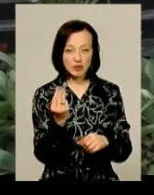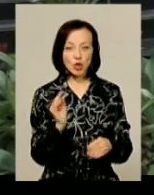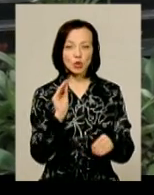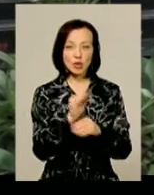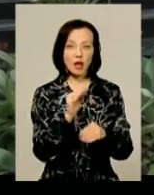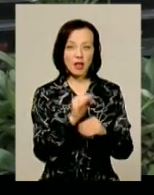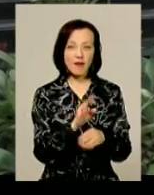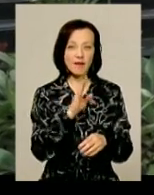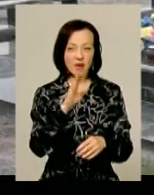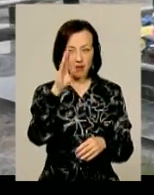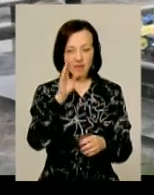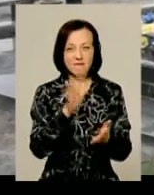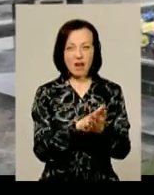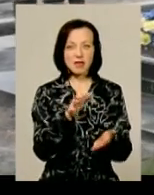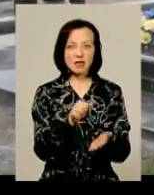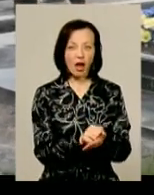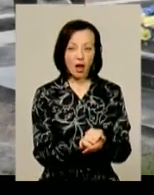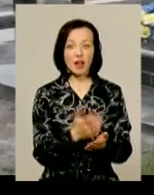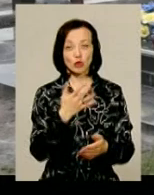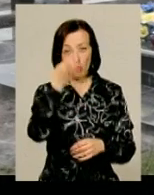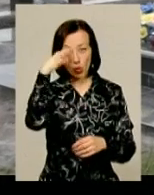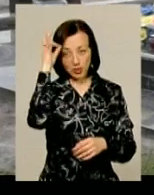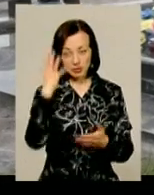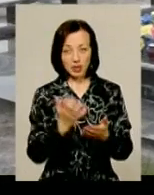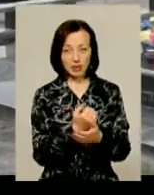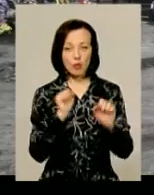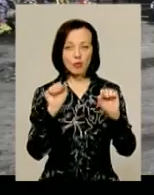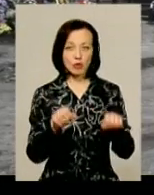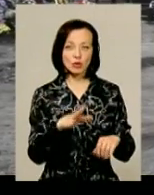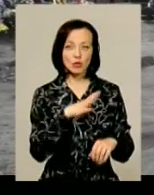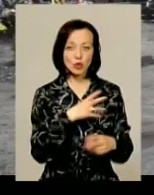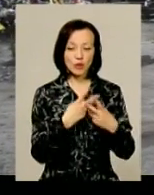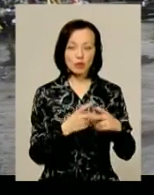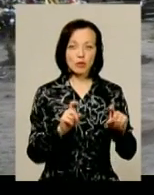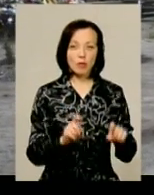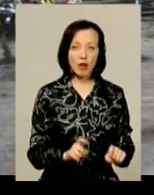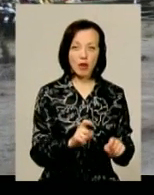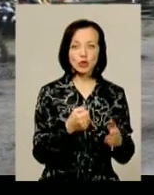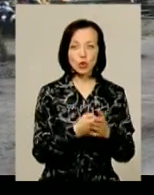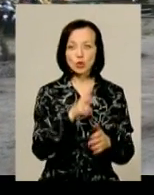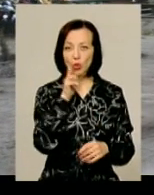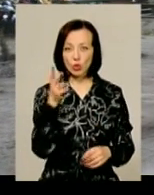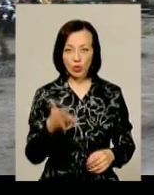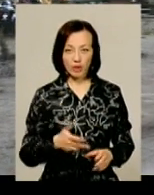додали вандали. Якщо поліція таки знайде їх, за вчинене правопорушення може загрожувати позбавлення волі строком